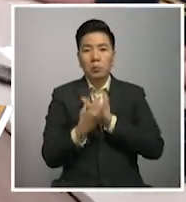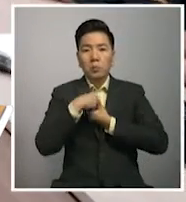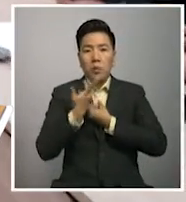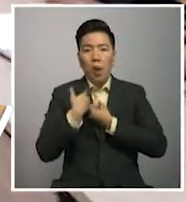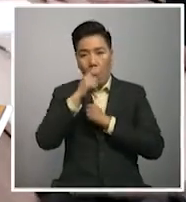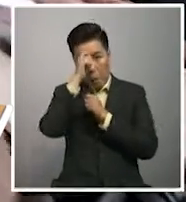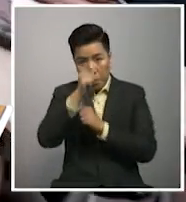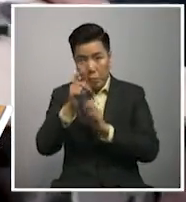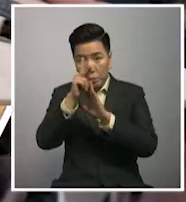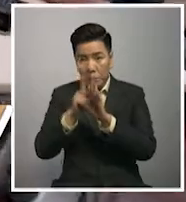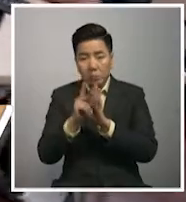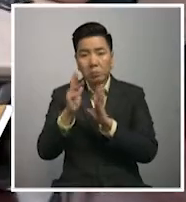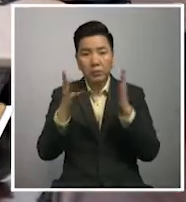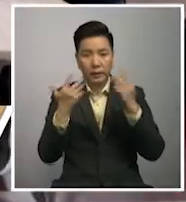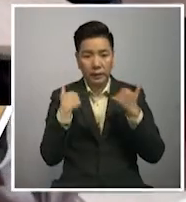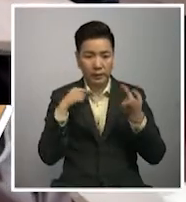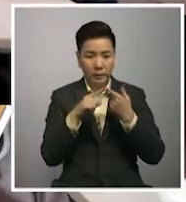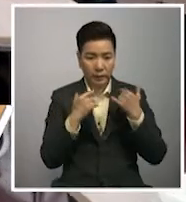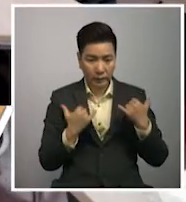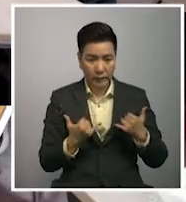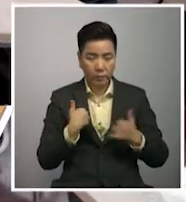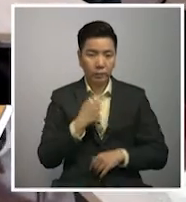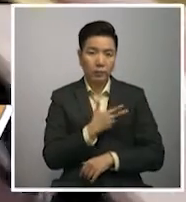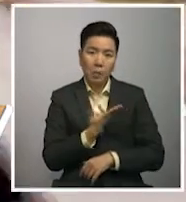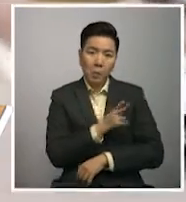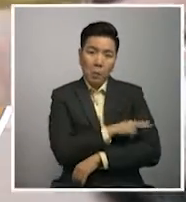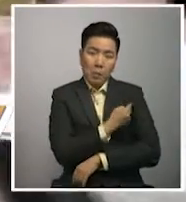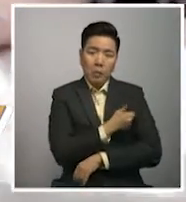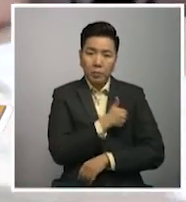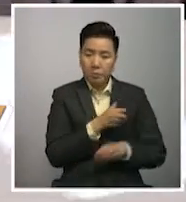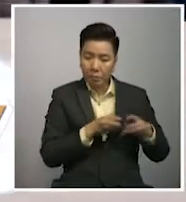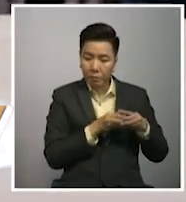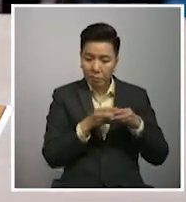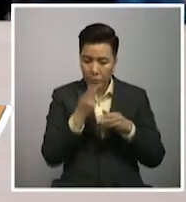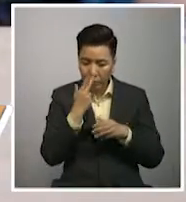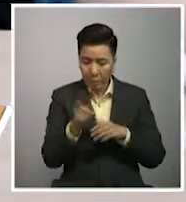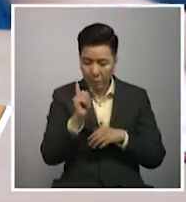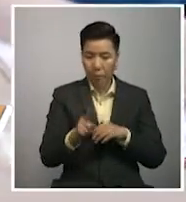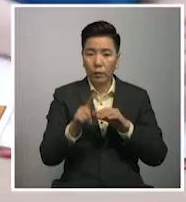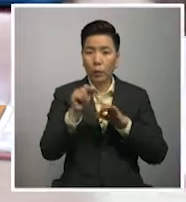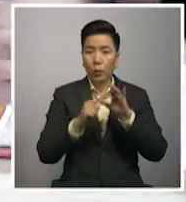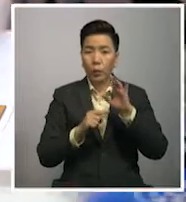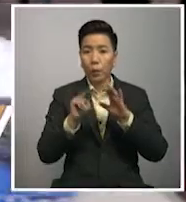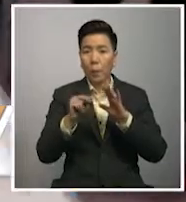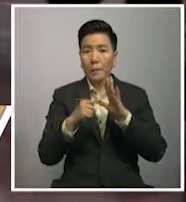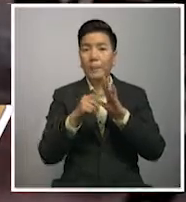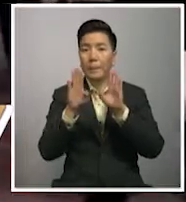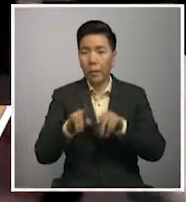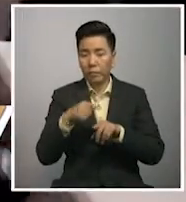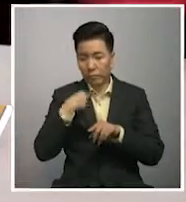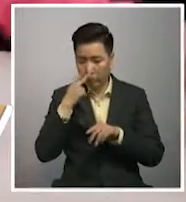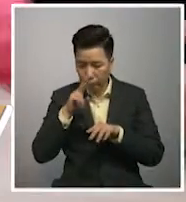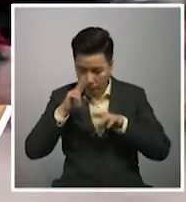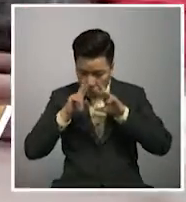พกฎหมายจราจรด้านนายแพทย์ทวีวงศ์กล่าวว่าจังหวัดขอนแก่นเป็น1ใน10จังหวัดต้นแบบที่คณะกรรมการได้ลงพื้นที่ศึกษา